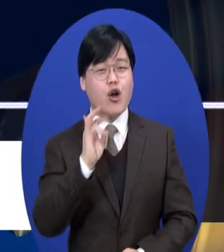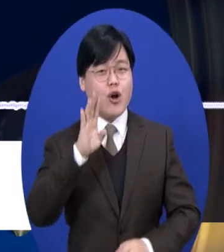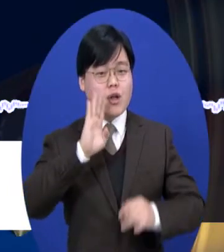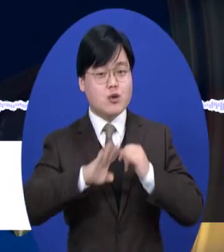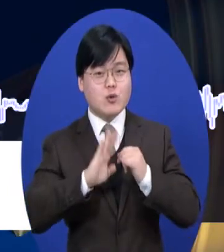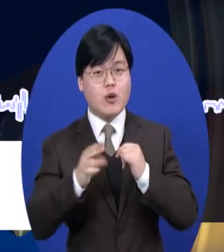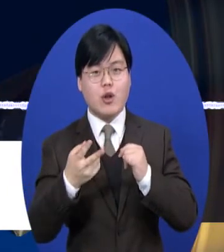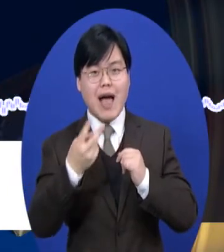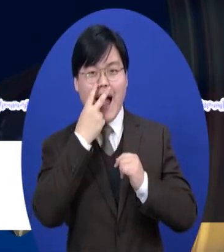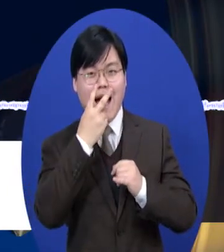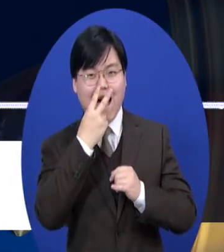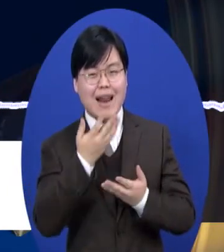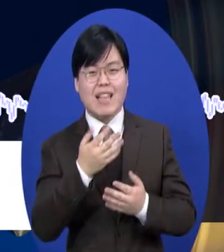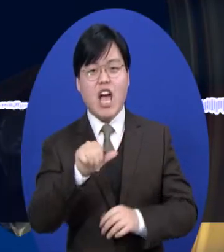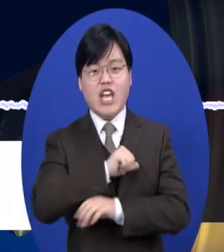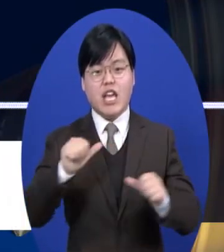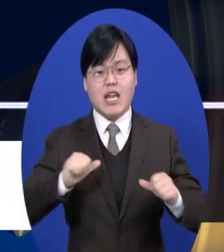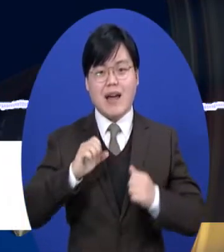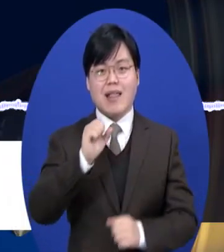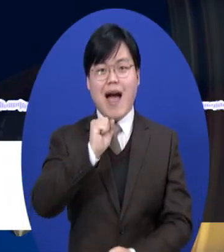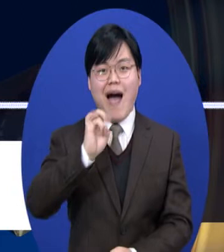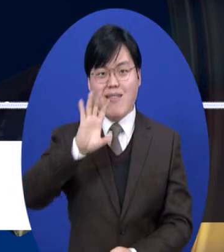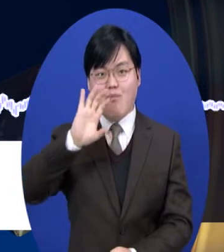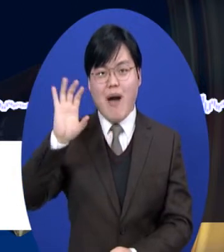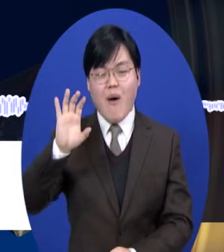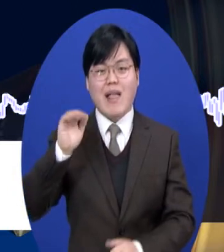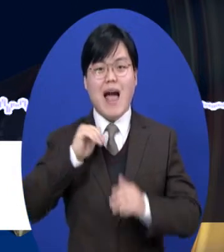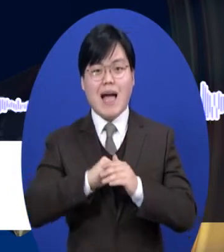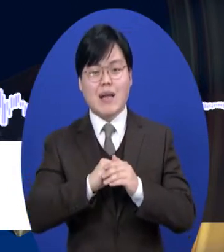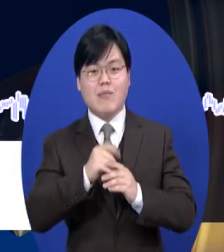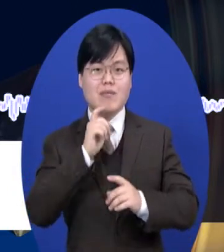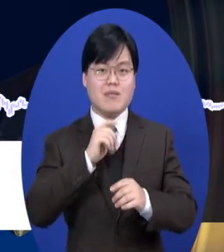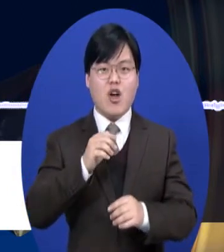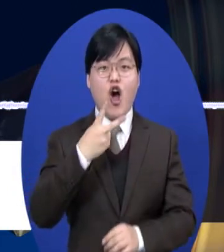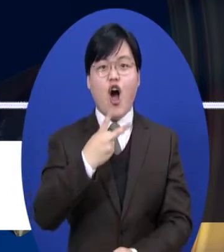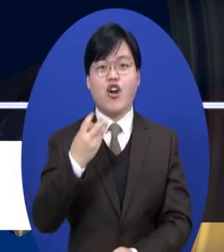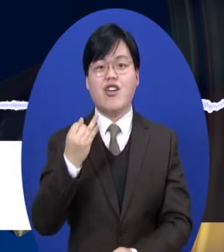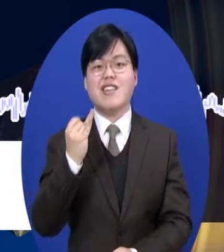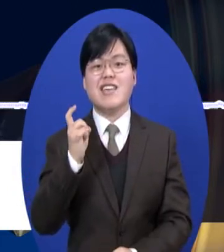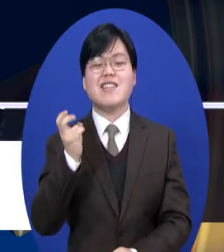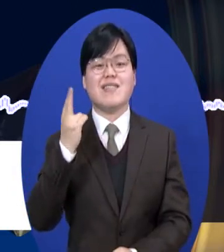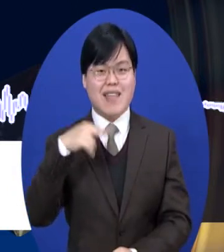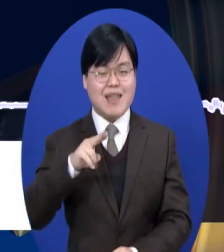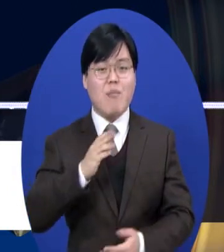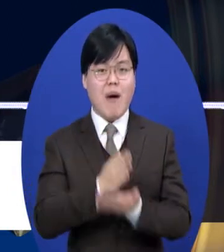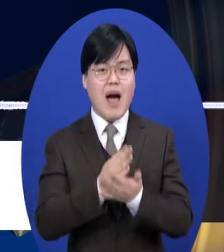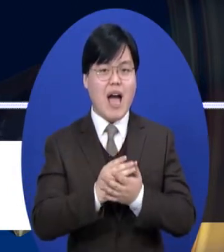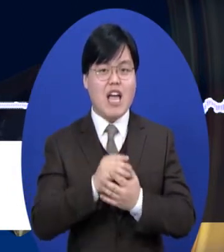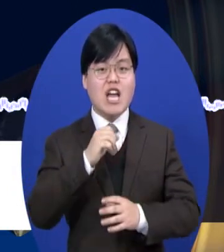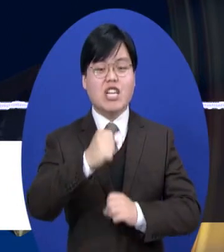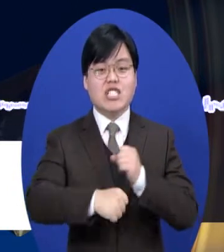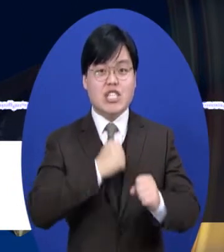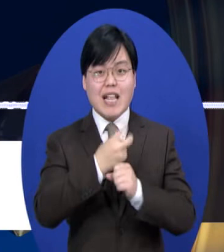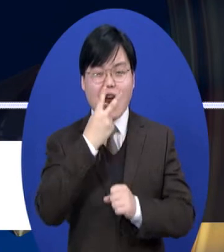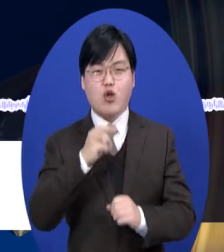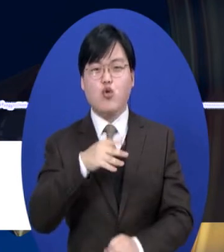байгаа үзүүлэлтээр бол иргэд аж ахуй нэгжийн харилцаг хадгаламжийн үүднээс 22 ихнээ төрөлт төрсэн байгаа. Тэгээд энэ олон нийтийн түүхэнд